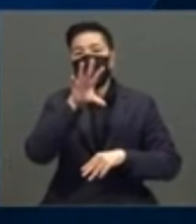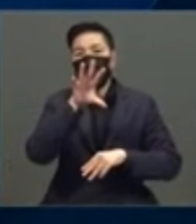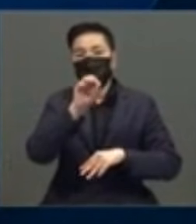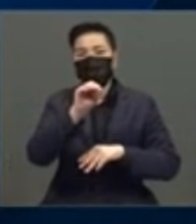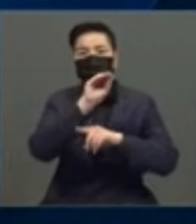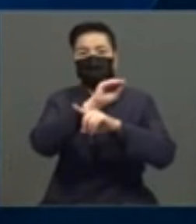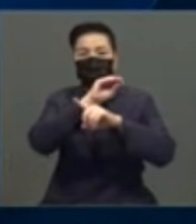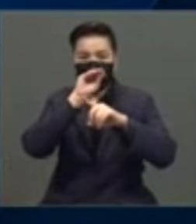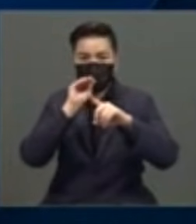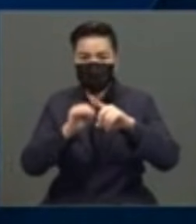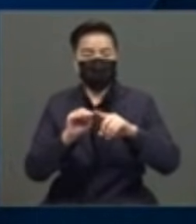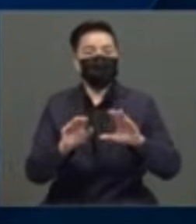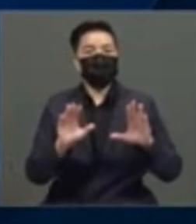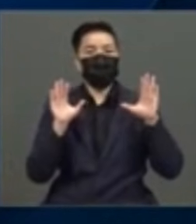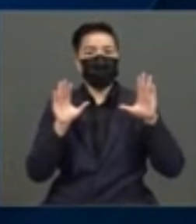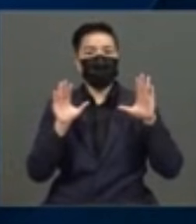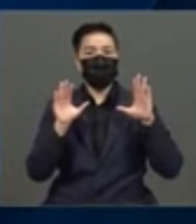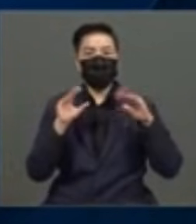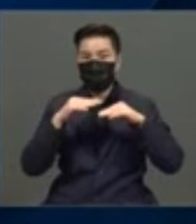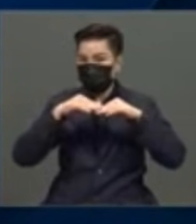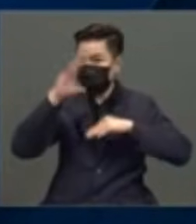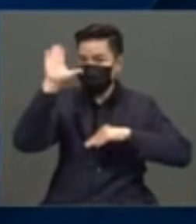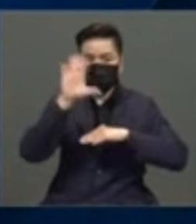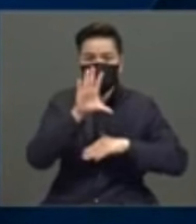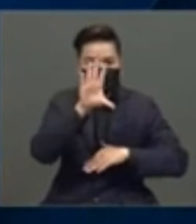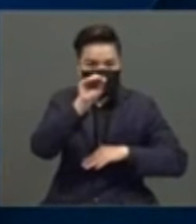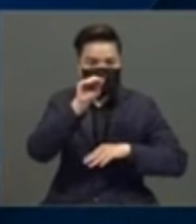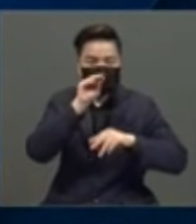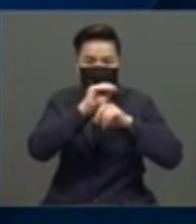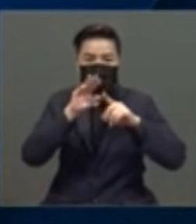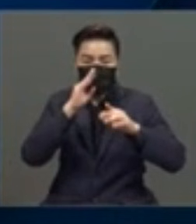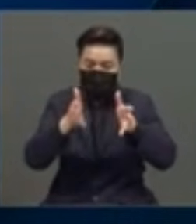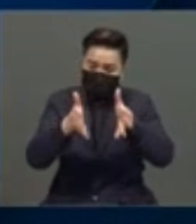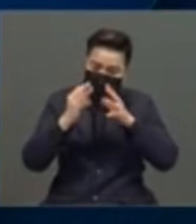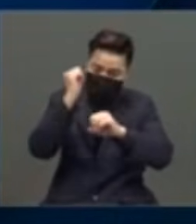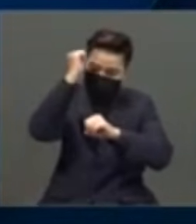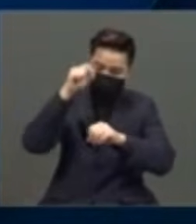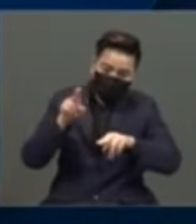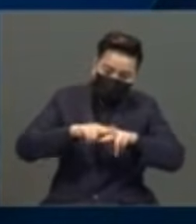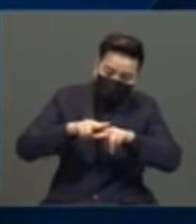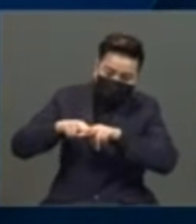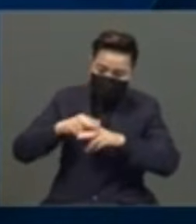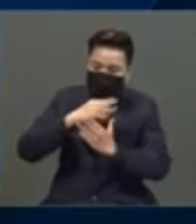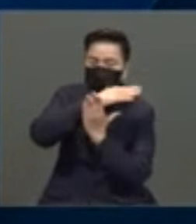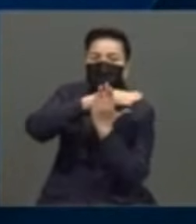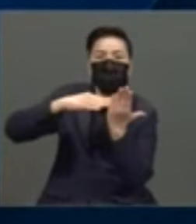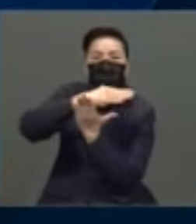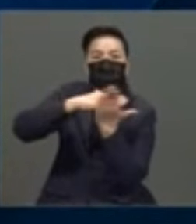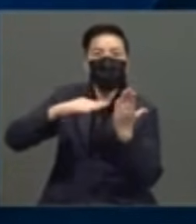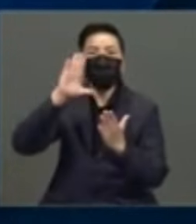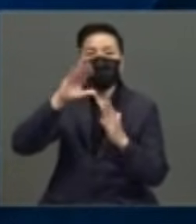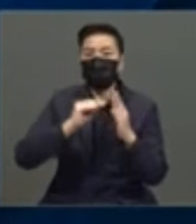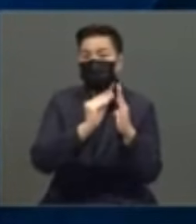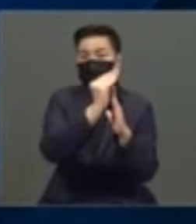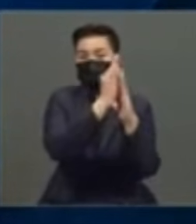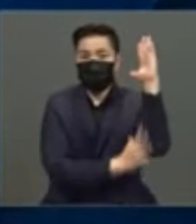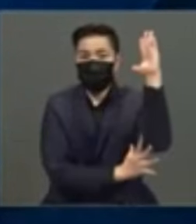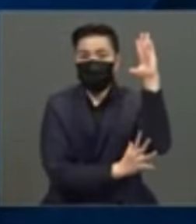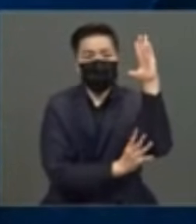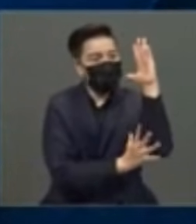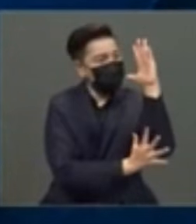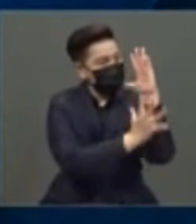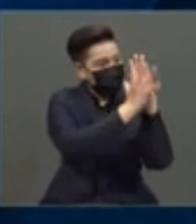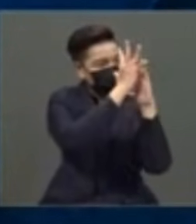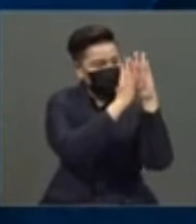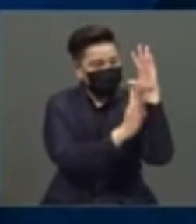ร้อยละ50ของความจุของผู้โดยสารสำหรับยานพาหนะแต่ละประเภทพูดง่ายคือทั้งประเทศนะครับประกาศทั่วประเ